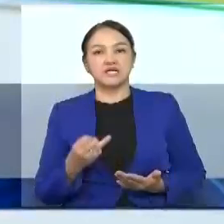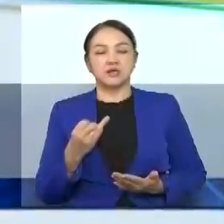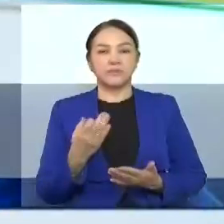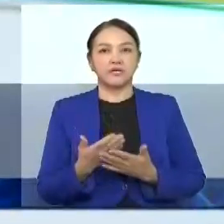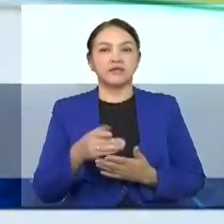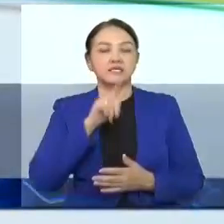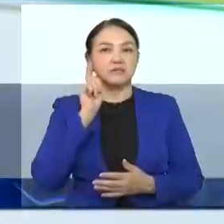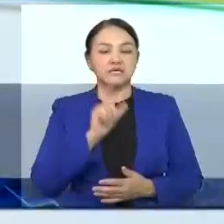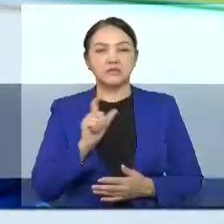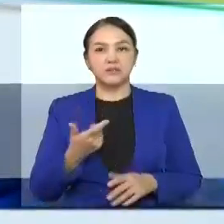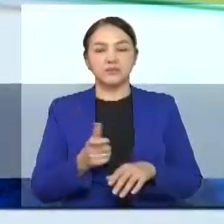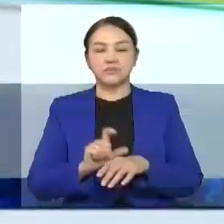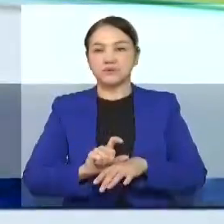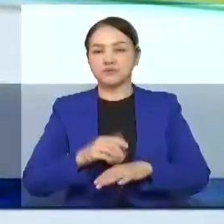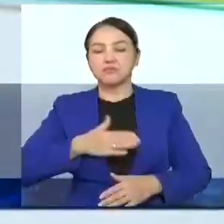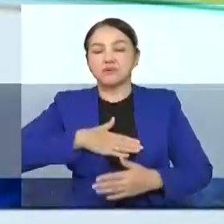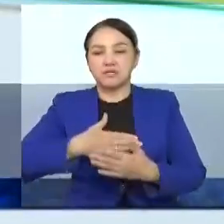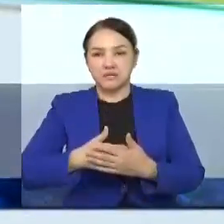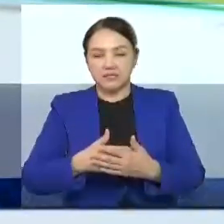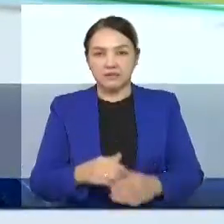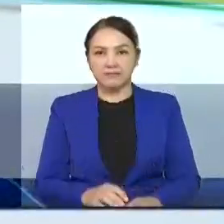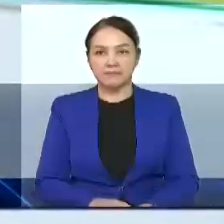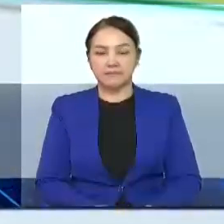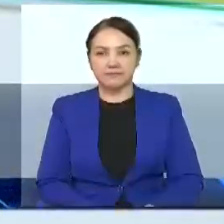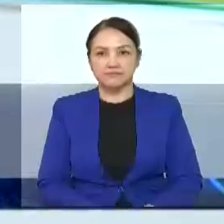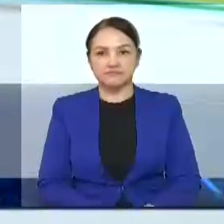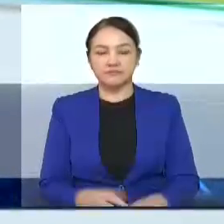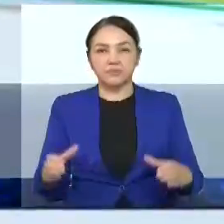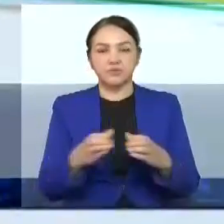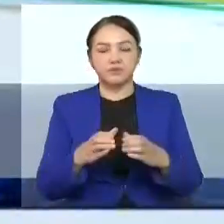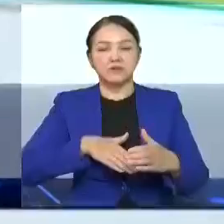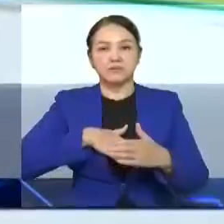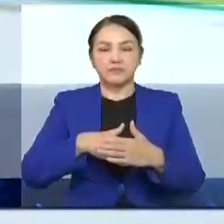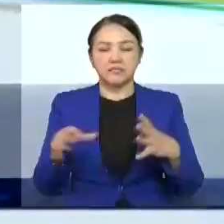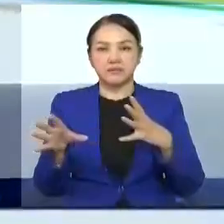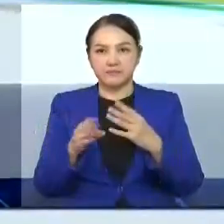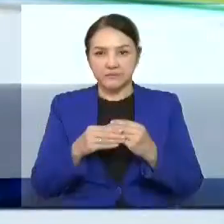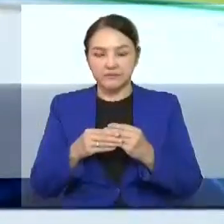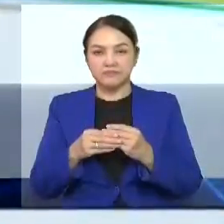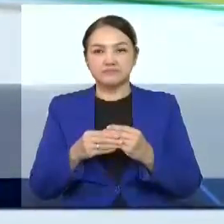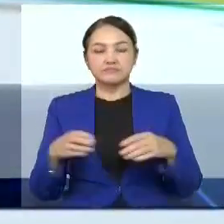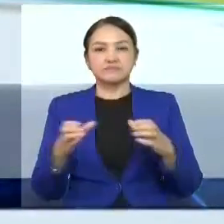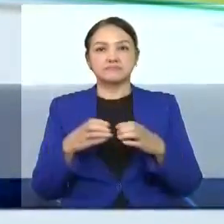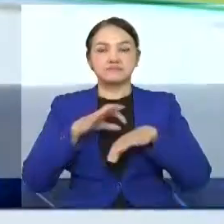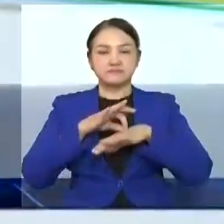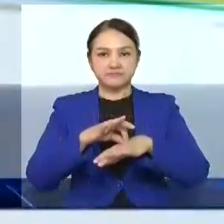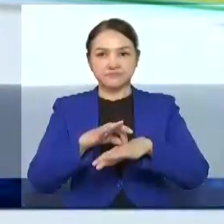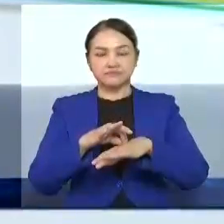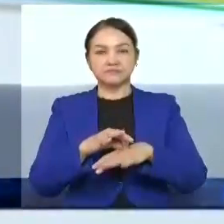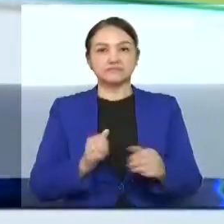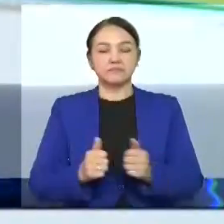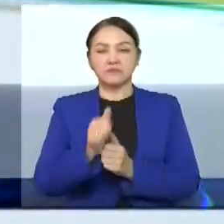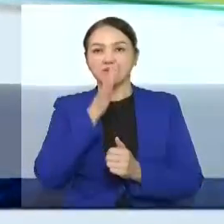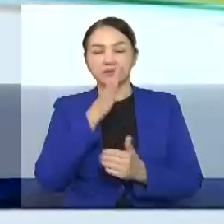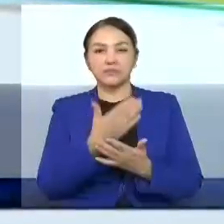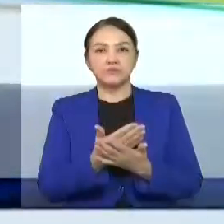біздер жастар өте белсенді. Жастар орталығымен бірге белсенділермен бірінші акция жасадық, және алдағы уақытта